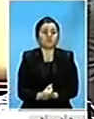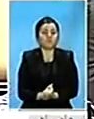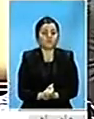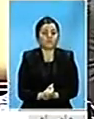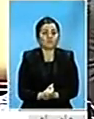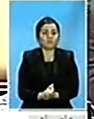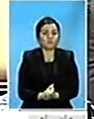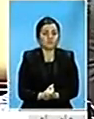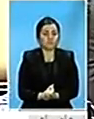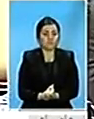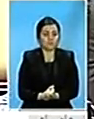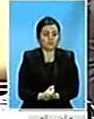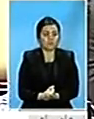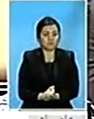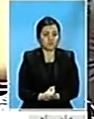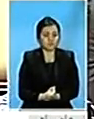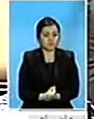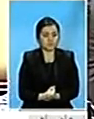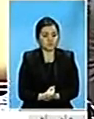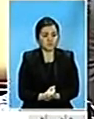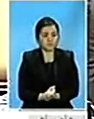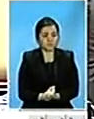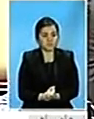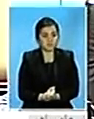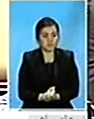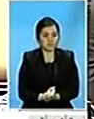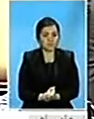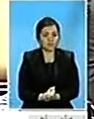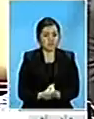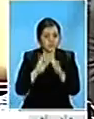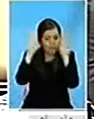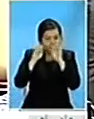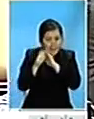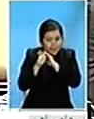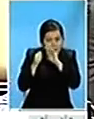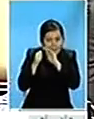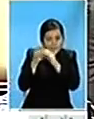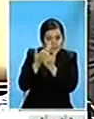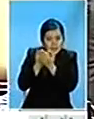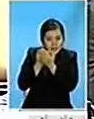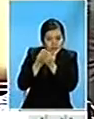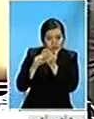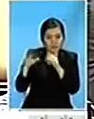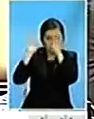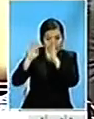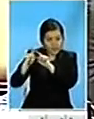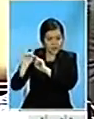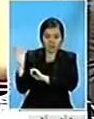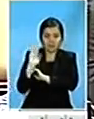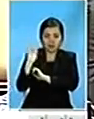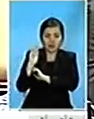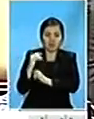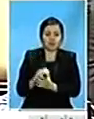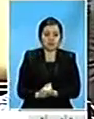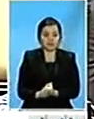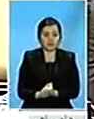าวนั้นไม่ใช่เป็นเรื่องของการที่จะบริหารจัดการหรือซุกหนี้นอกงบประมาณอย่างที่มีข้อสังเกตเป็นความห่วงใยนะครับเพ